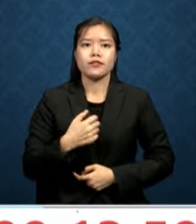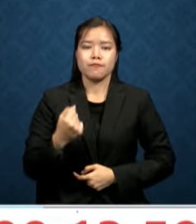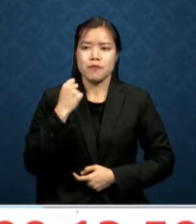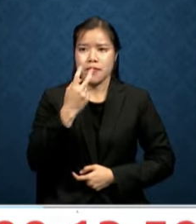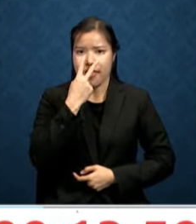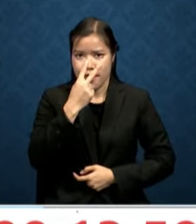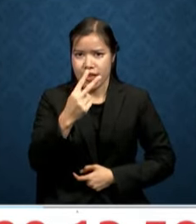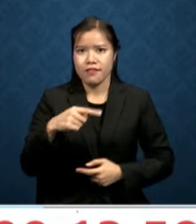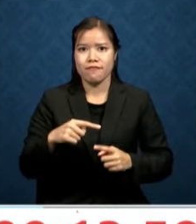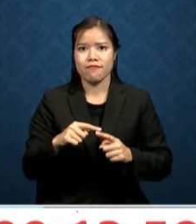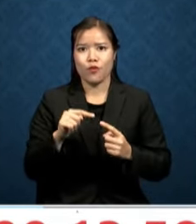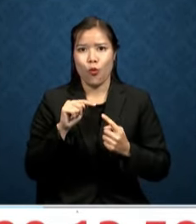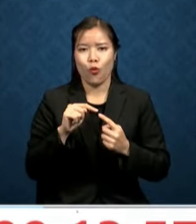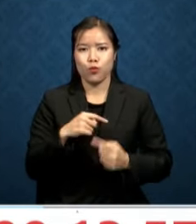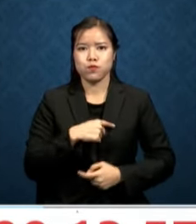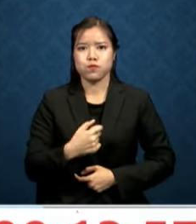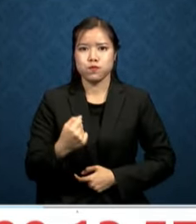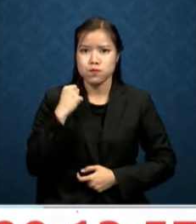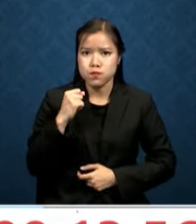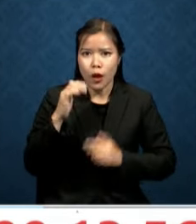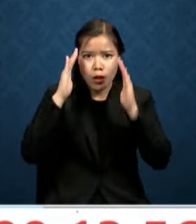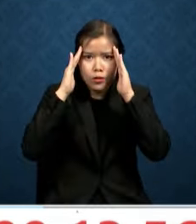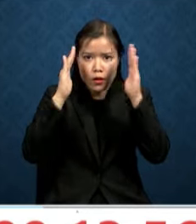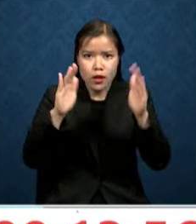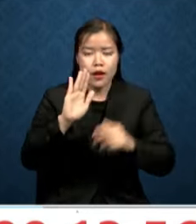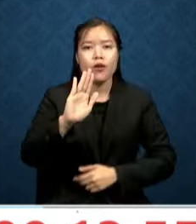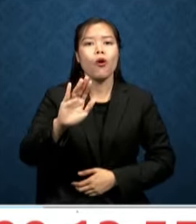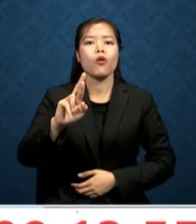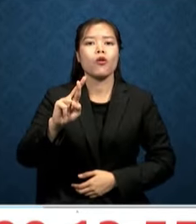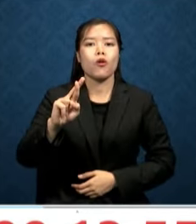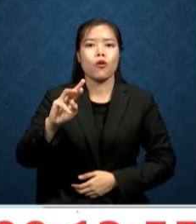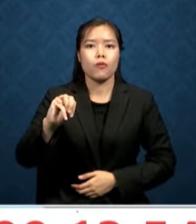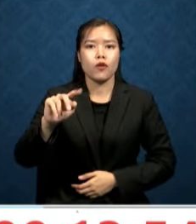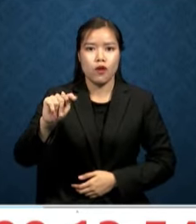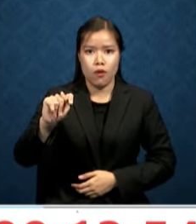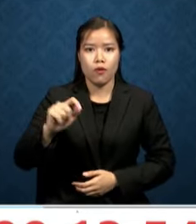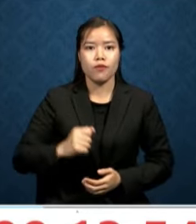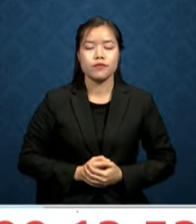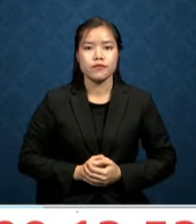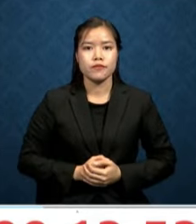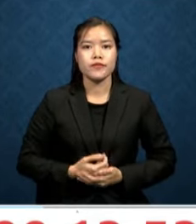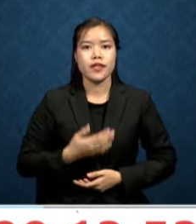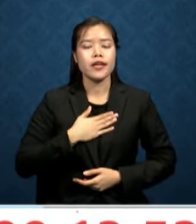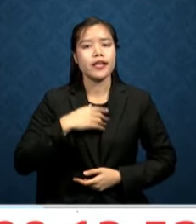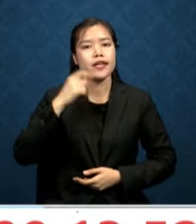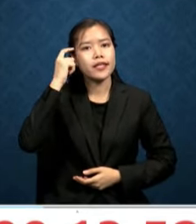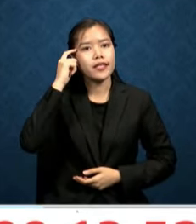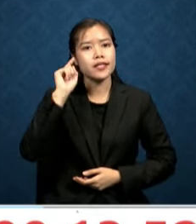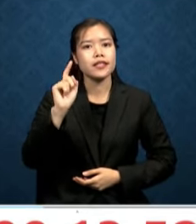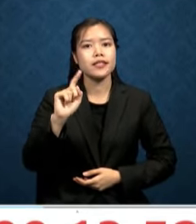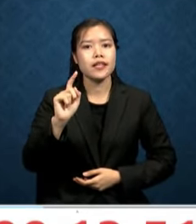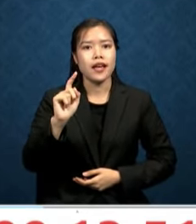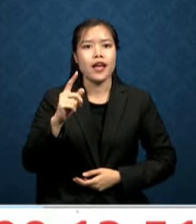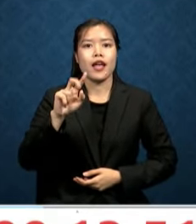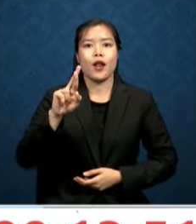มุ่งมั่นตั้งใจของท่านรัฐมนตรีนะครับดังนั้นผมหวังว่าท่านรัฐมนตรีจะตอบ